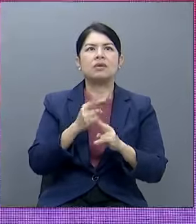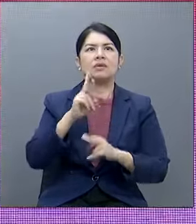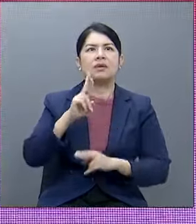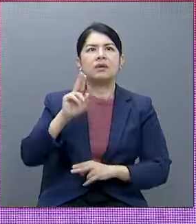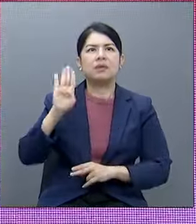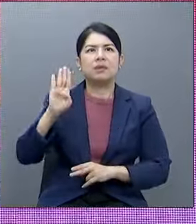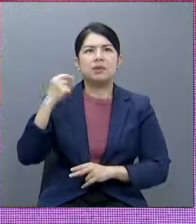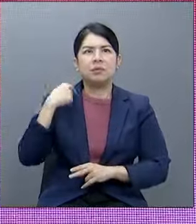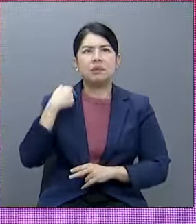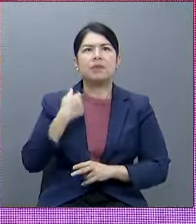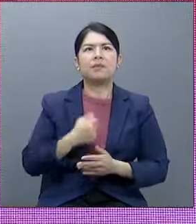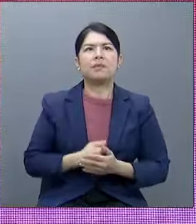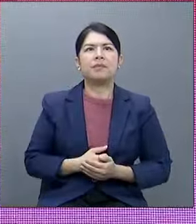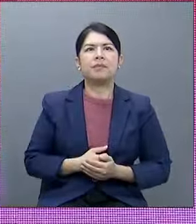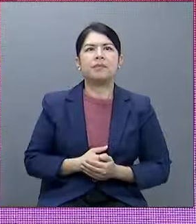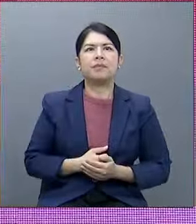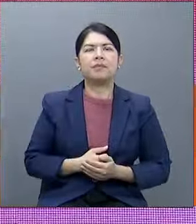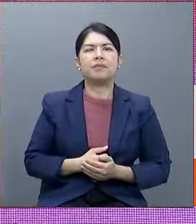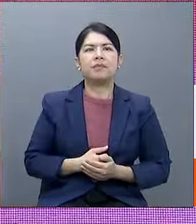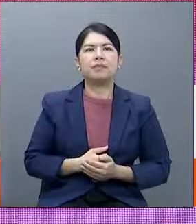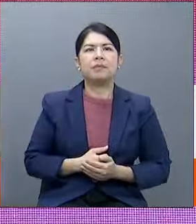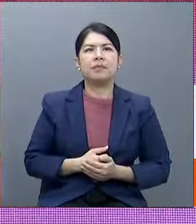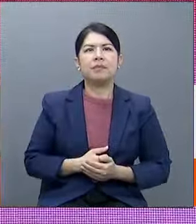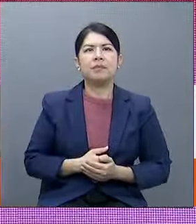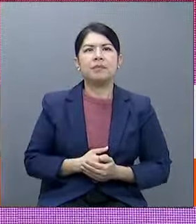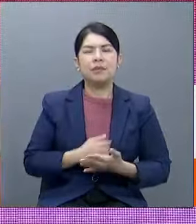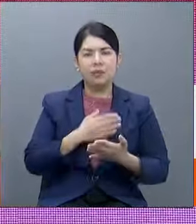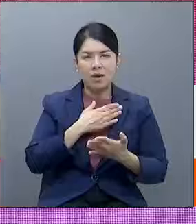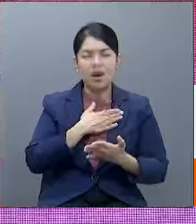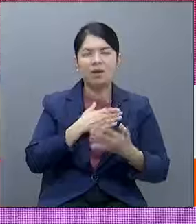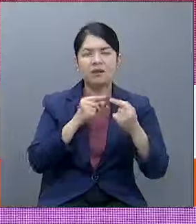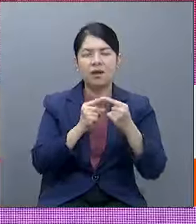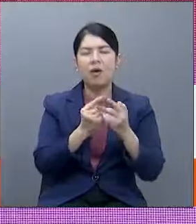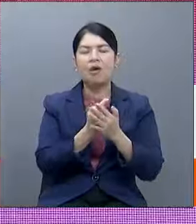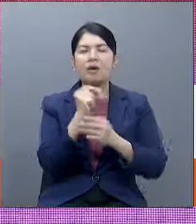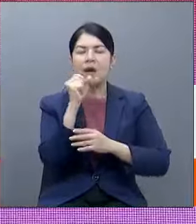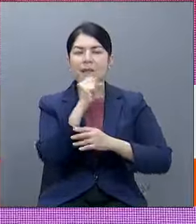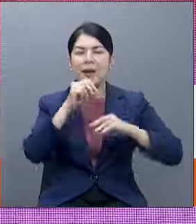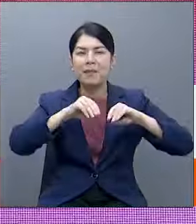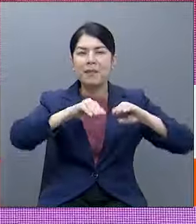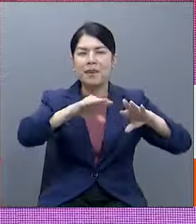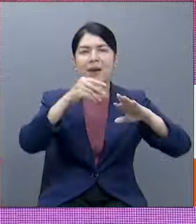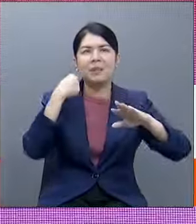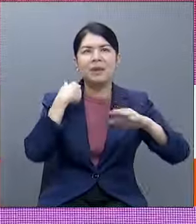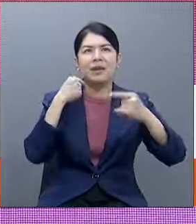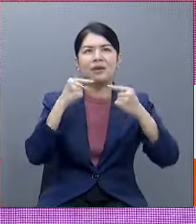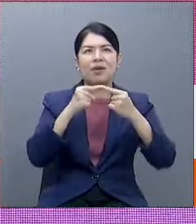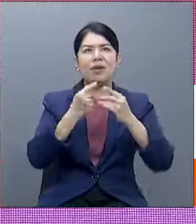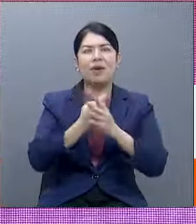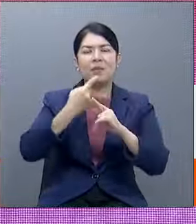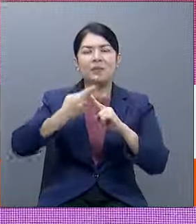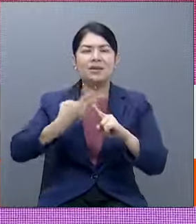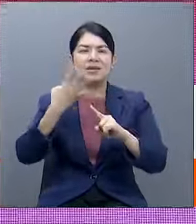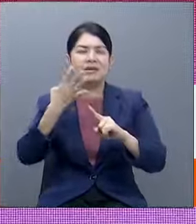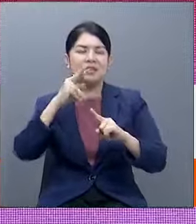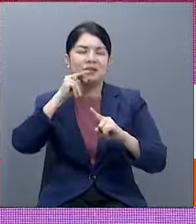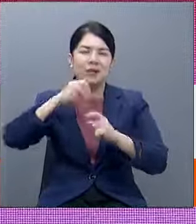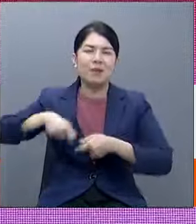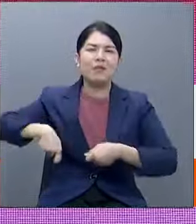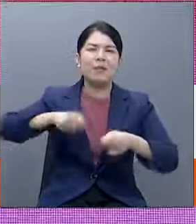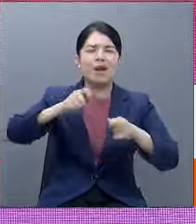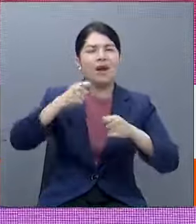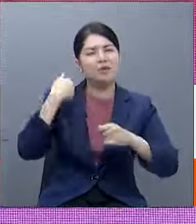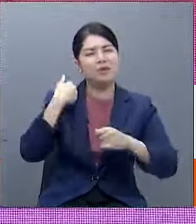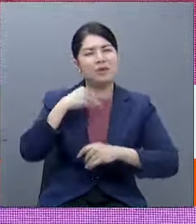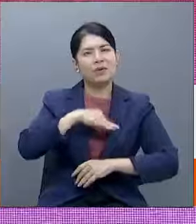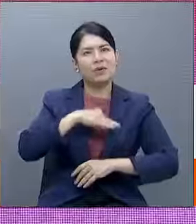ได้ออกเพลงช่วงเวลานี้ด้วยค่ะช่วงเวลาสงกรานต์ที่คนกำลังฟังเพลงที่แบบสนุกอะไรอย่างงี้ก็รู้สึกว่าแบบมันเป็นช่วงเวลาที่ดีคนจะได้แกะท่า